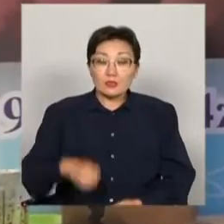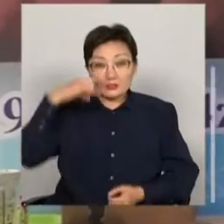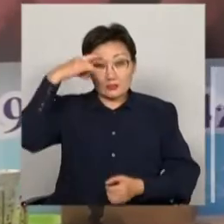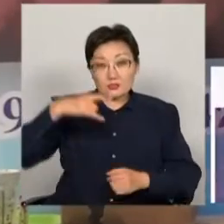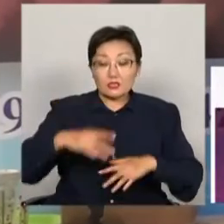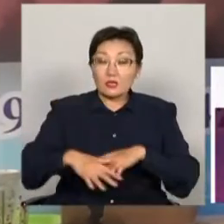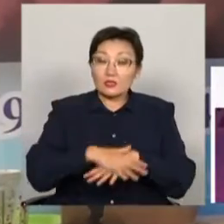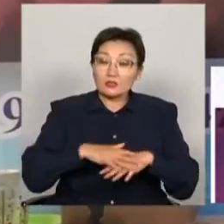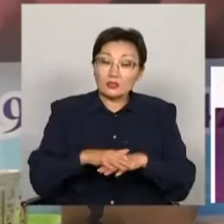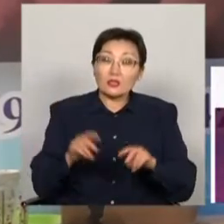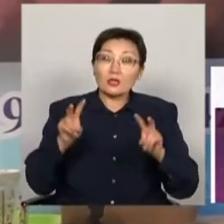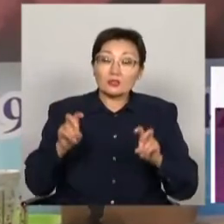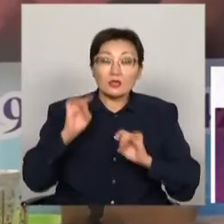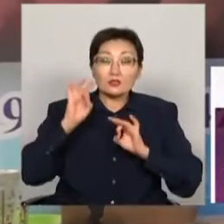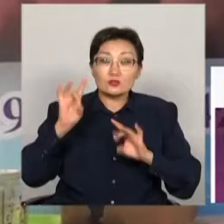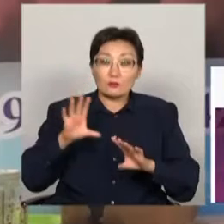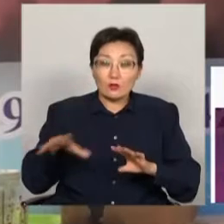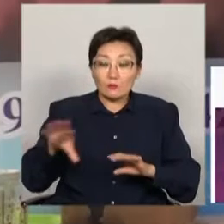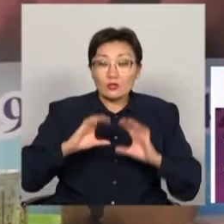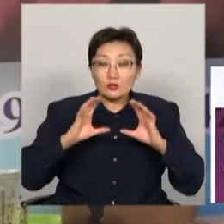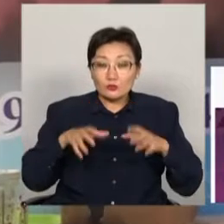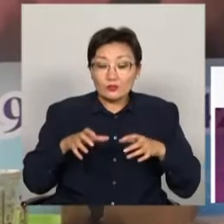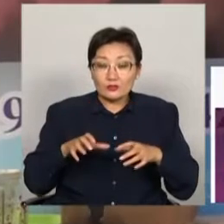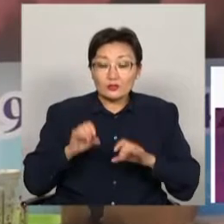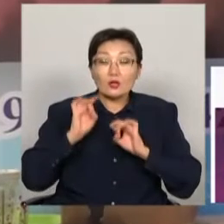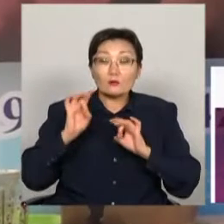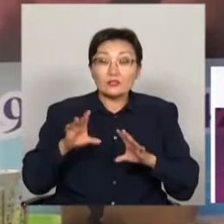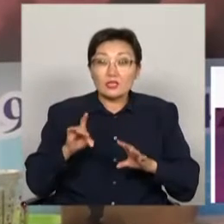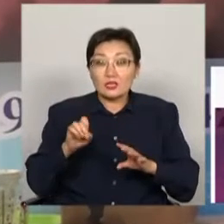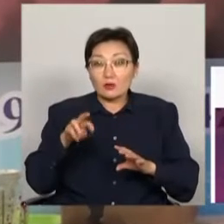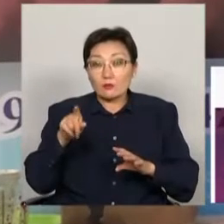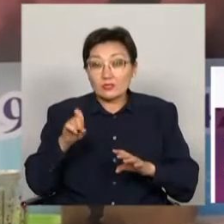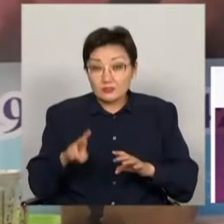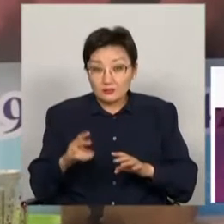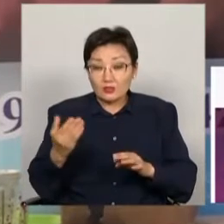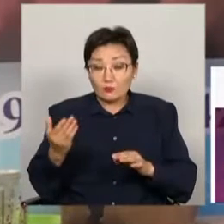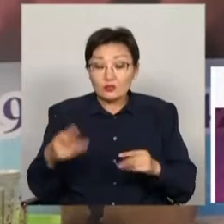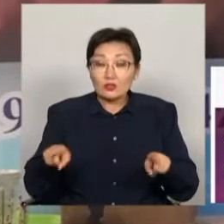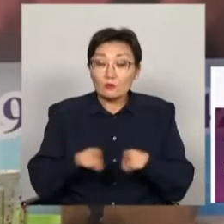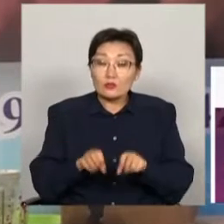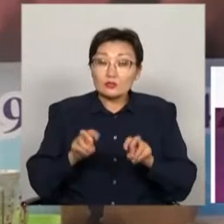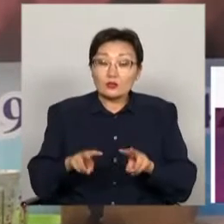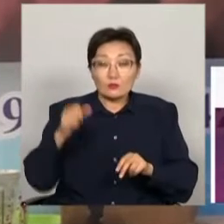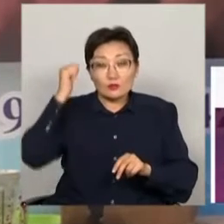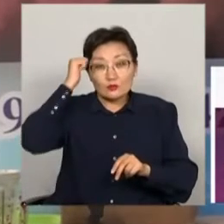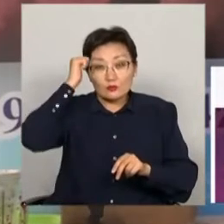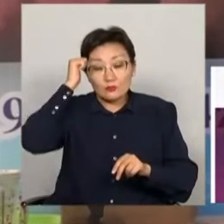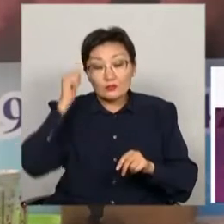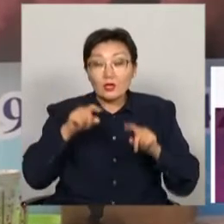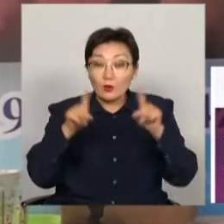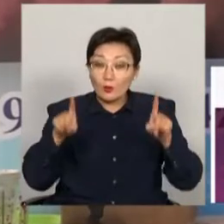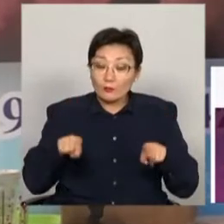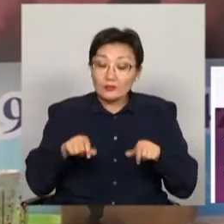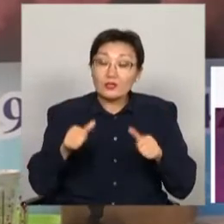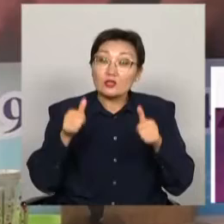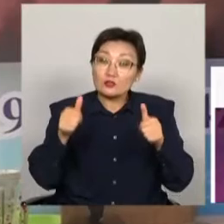Ұлтымыздың атын шығарып жүрген, бүкіл әлемге паш еткен Рамазандай ағамызға осындай арнайы ескерткіш тақта қою деген бұл бір